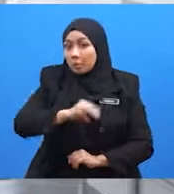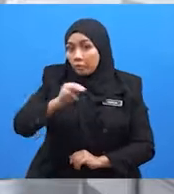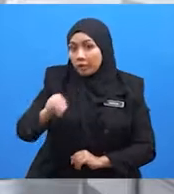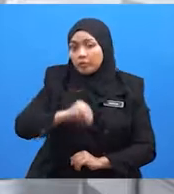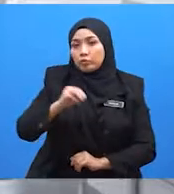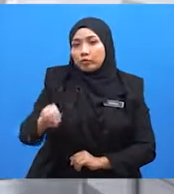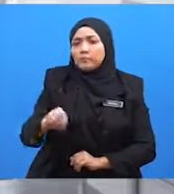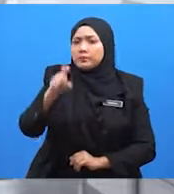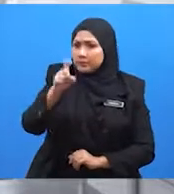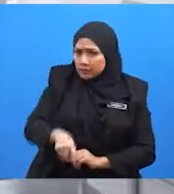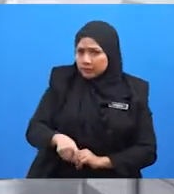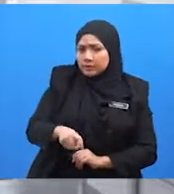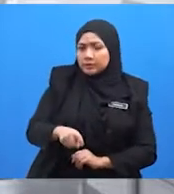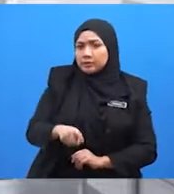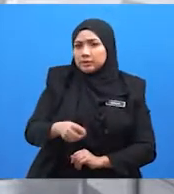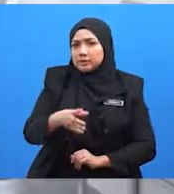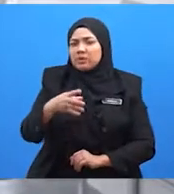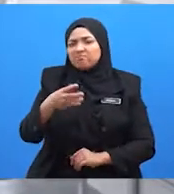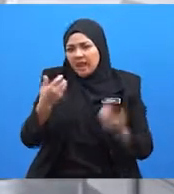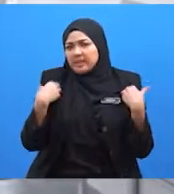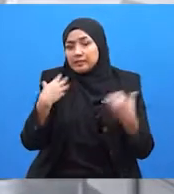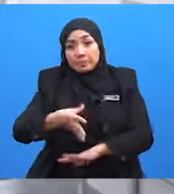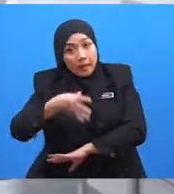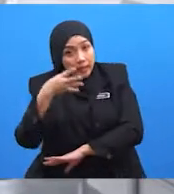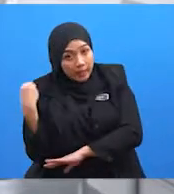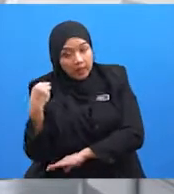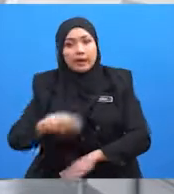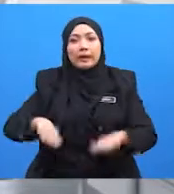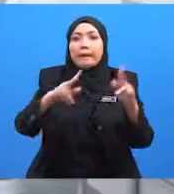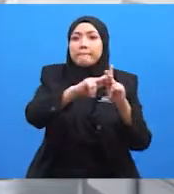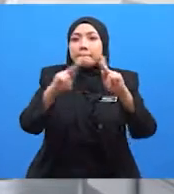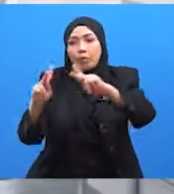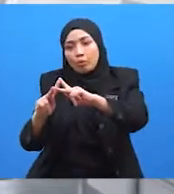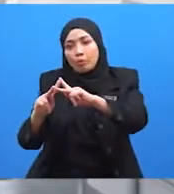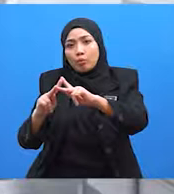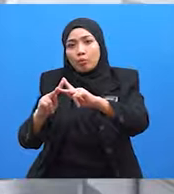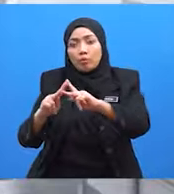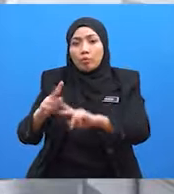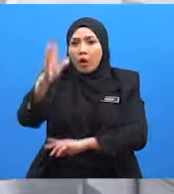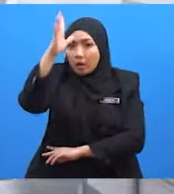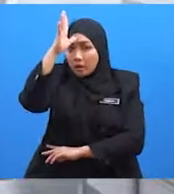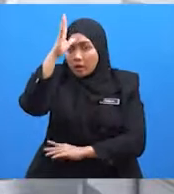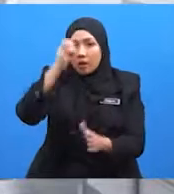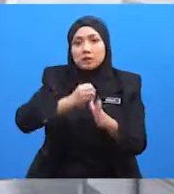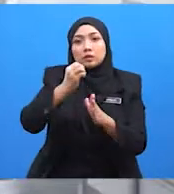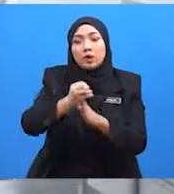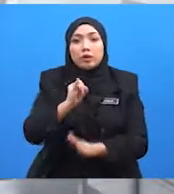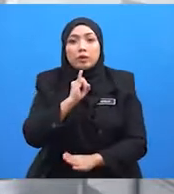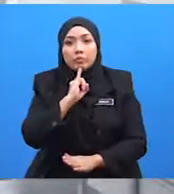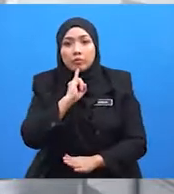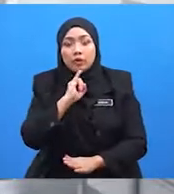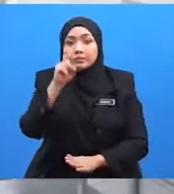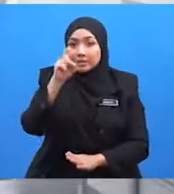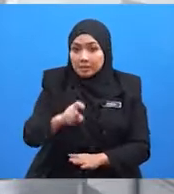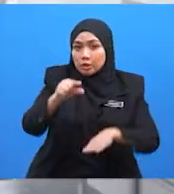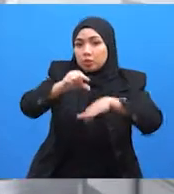Murid-murid tentu pernah balik kampung, kan? Ayah atau ibu kamu tentu akan merentasi